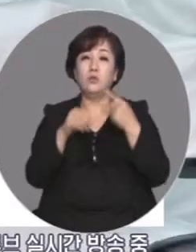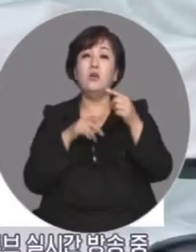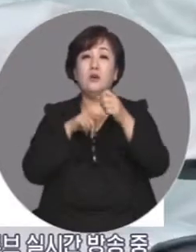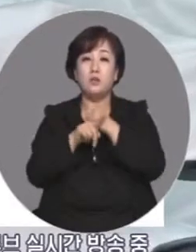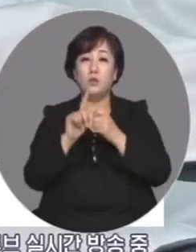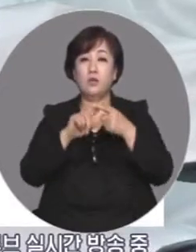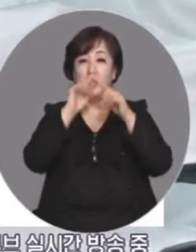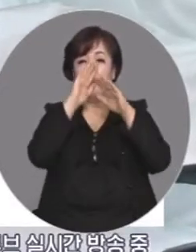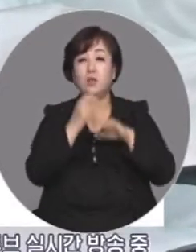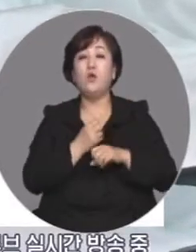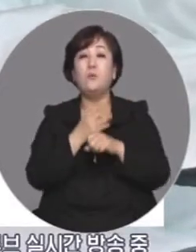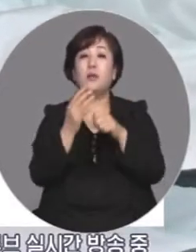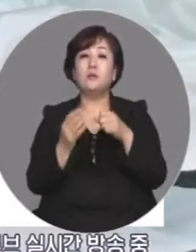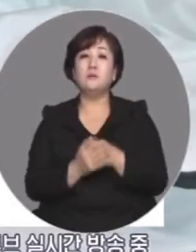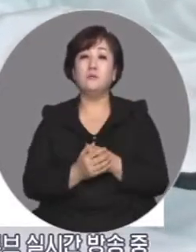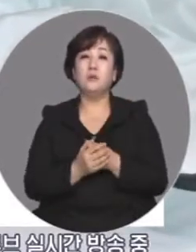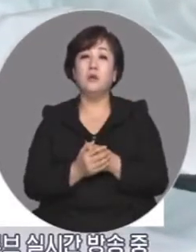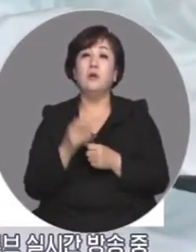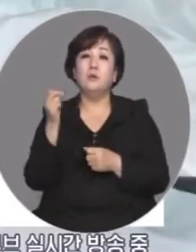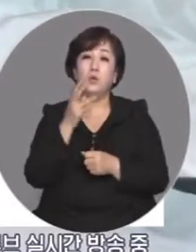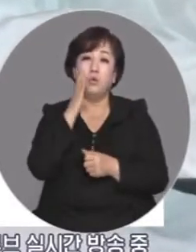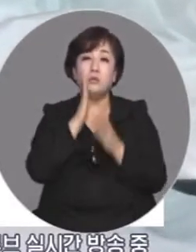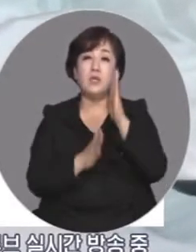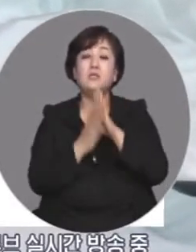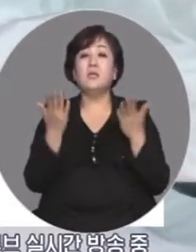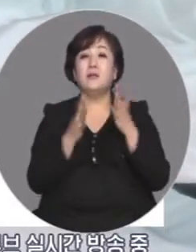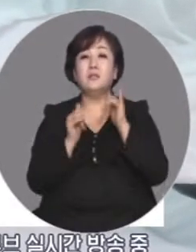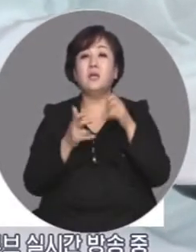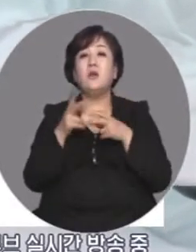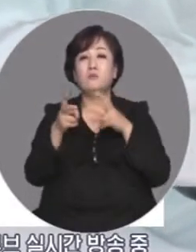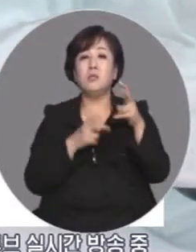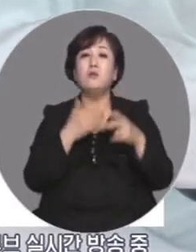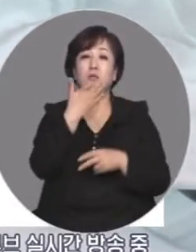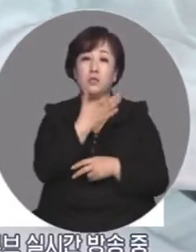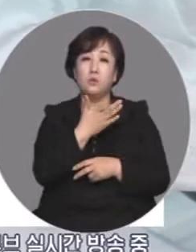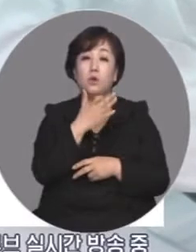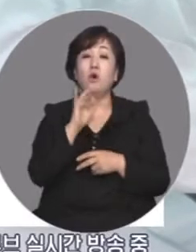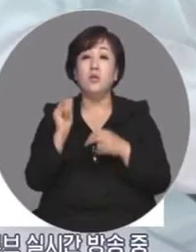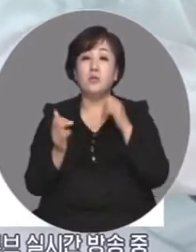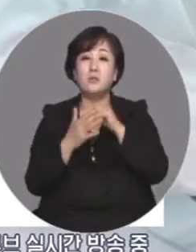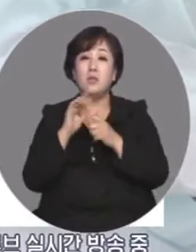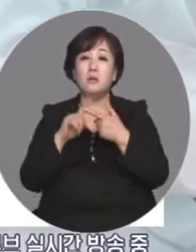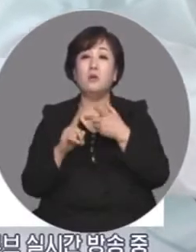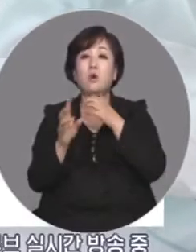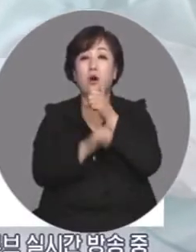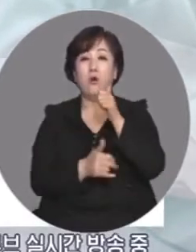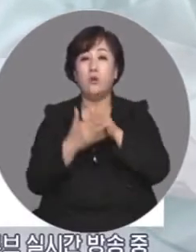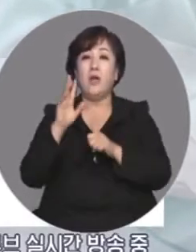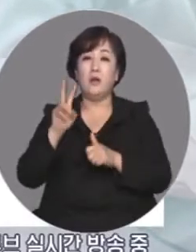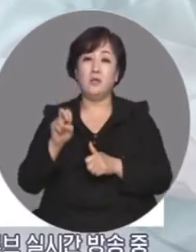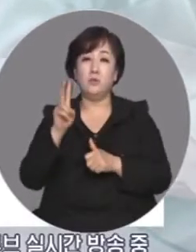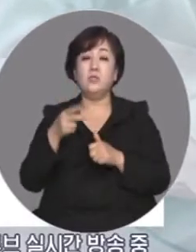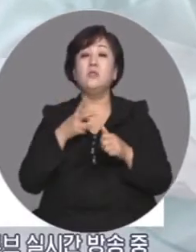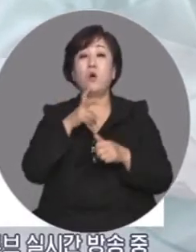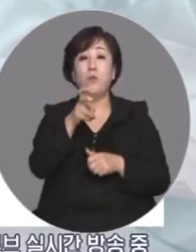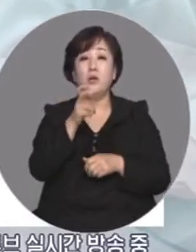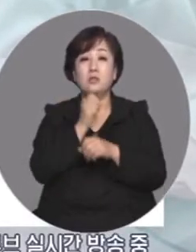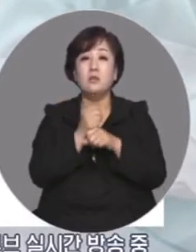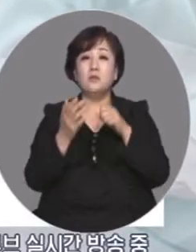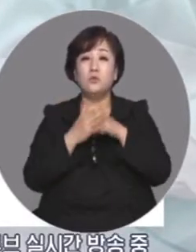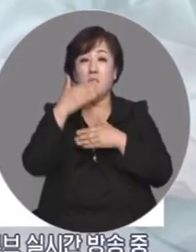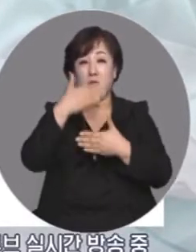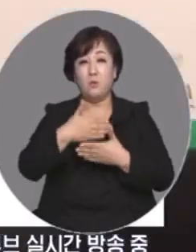이유를 밝혔습니다. 또 울산시 직원 통근용 19인승과 울산시의회 22인승 버스에